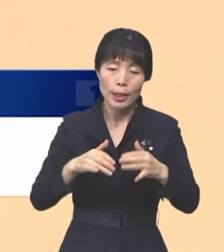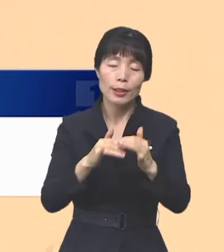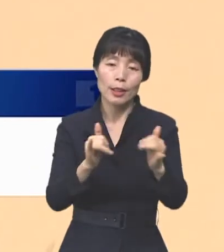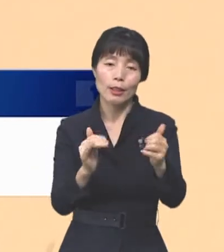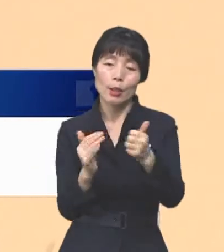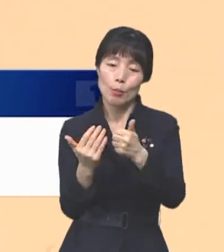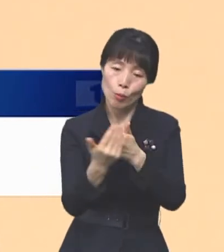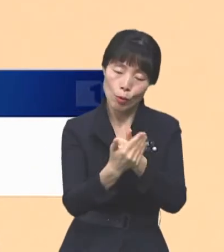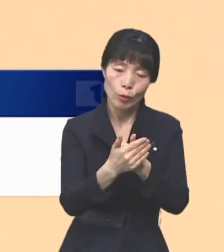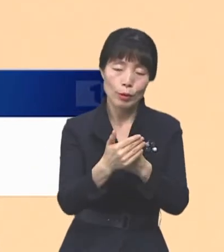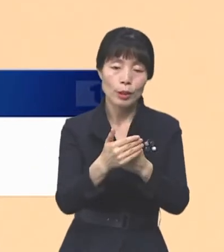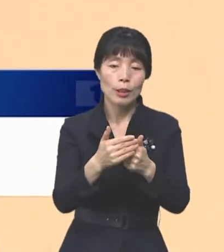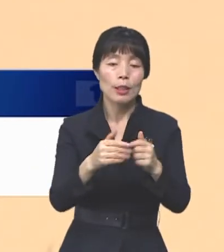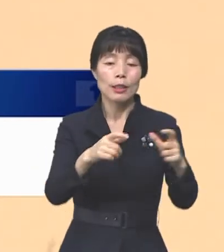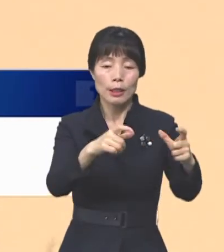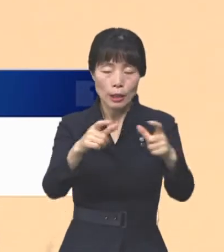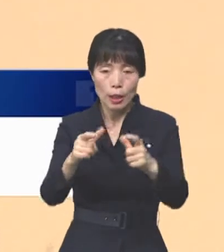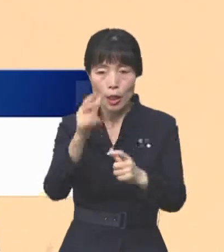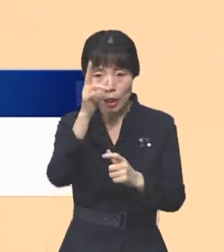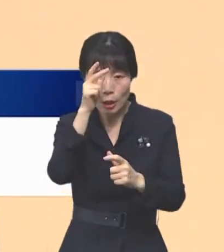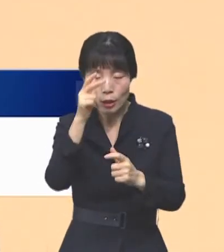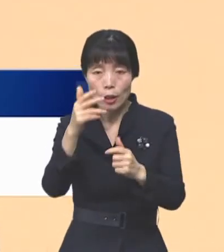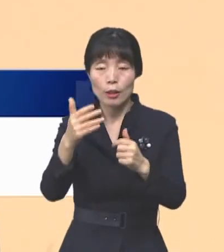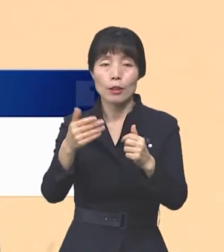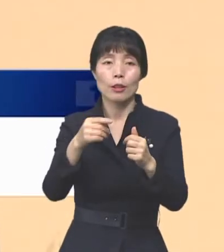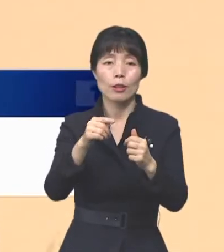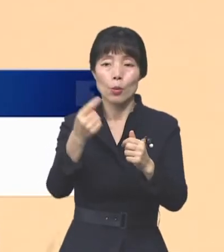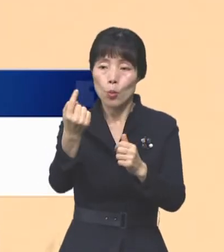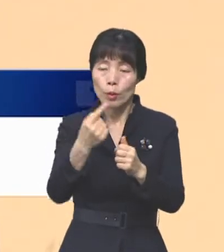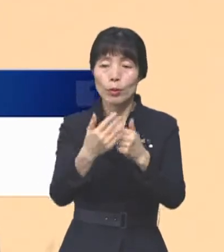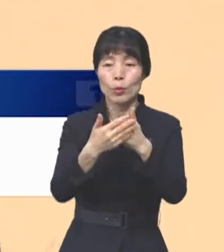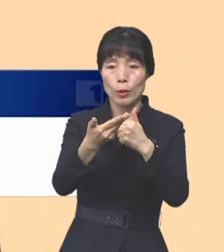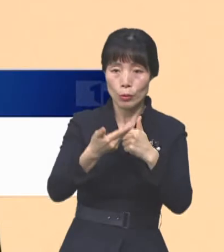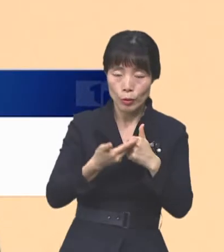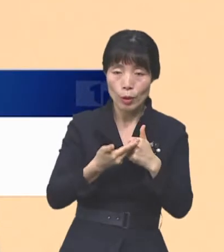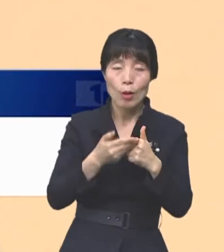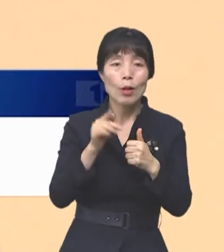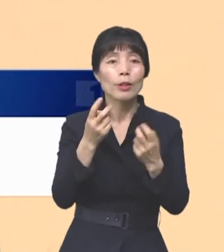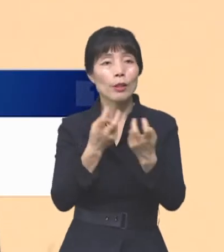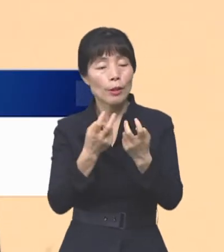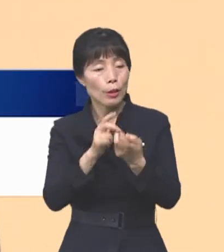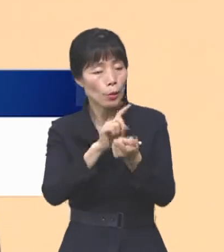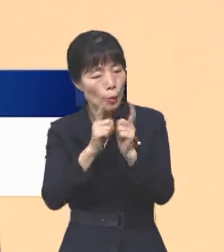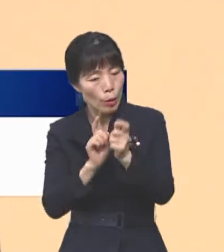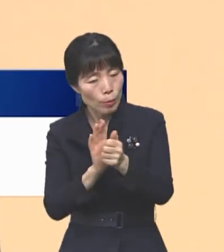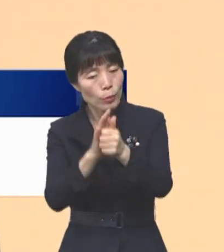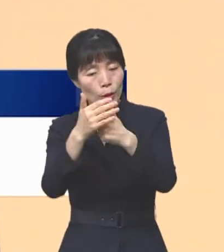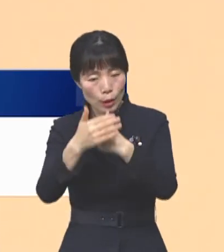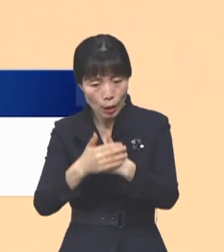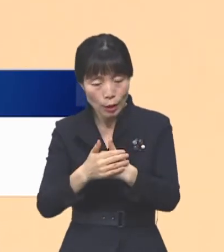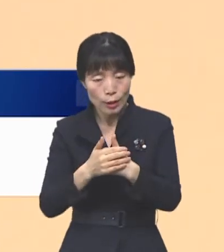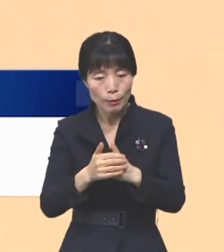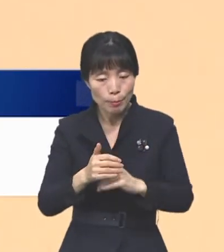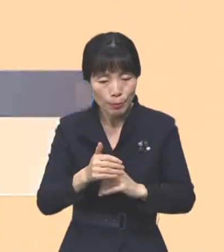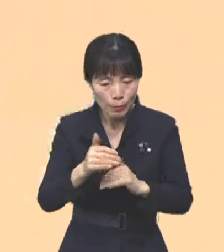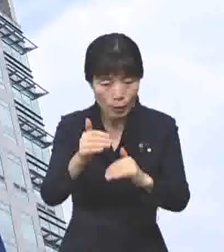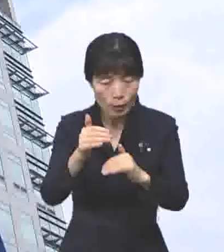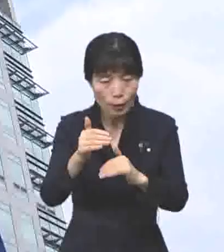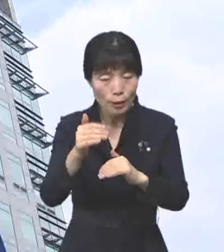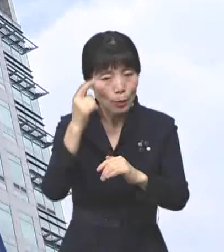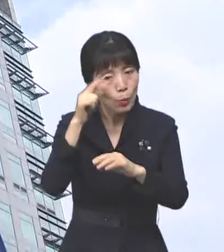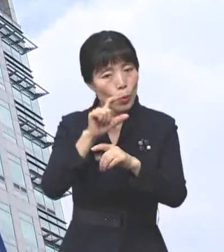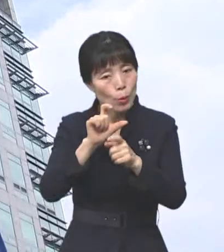우리 경찰을 도와주는 치안 공동체와 같이 어떻게 협력해 나갈 것이냐는 고민을 했으면